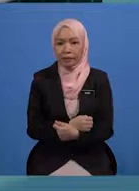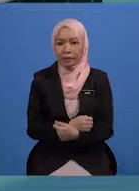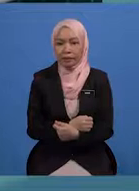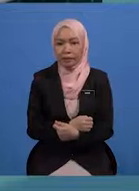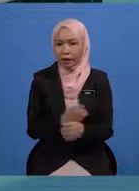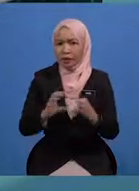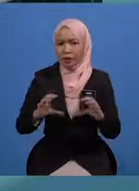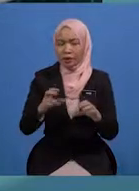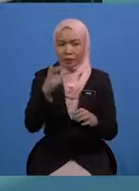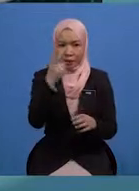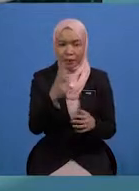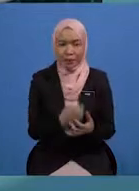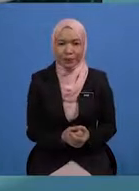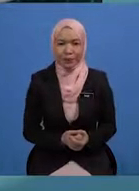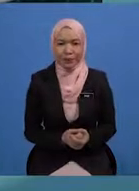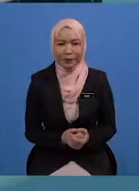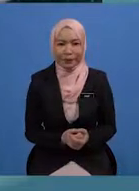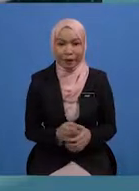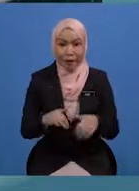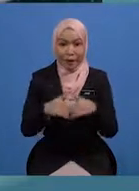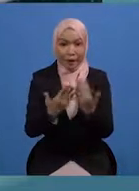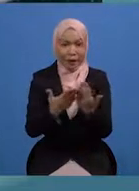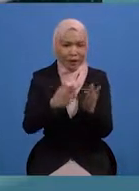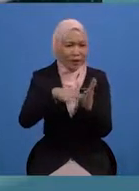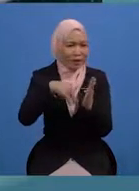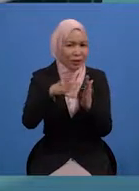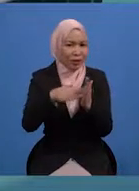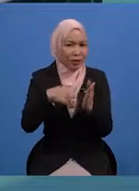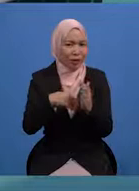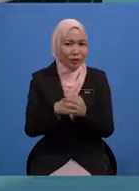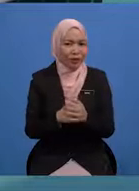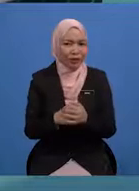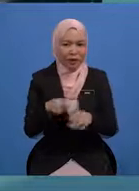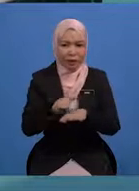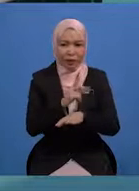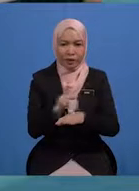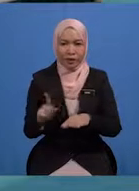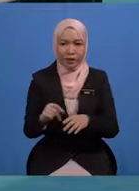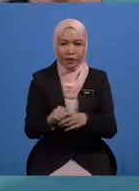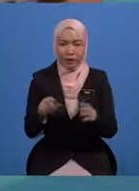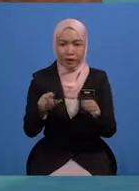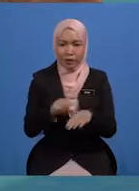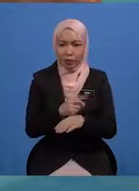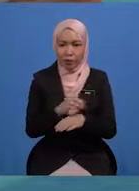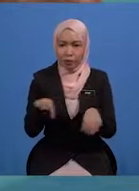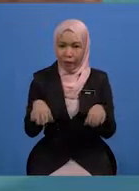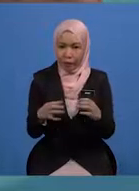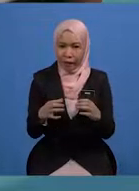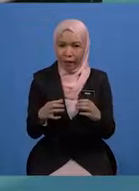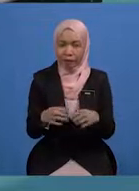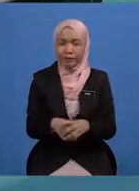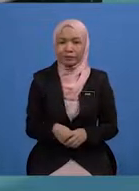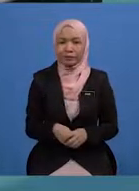Cuba murid-murid perhatikan bagaimana sapuan berus dilakukan pada karya ini. Mudah,